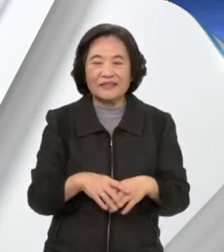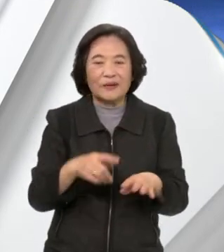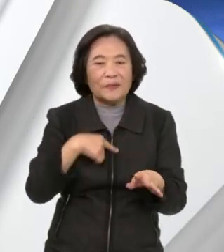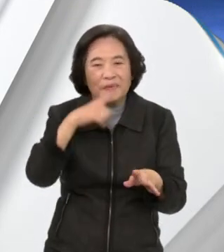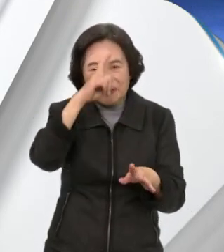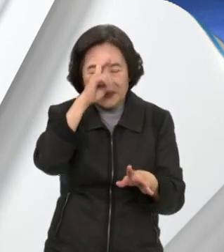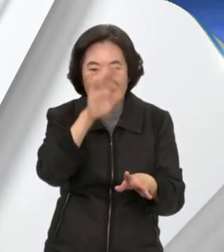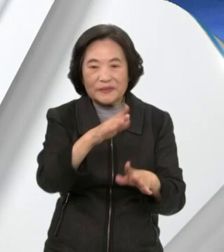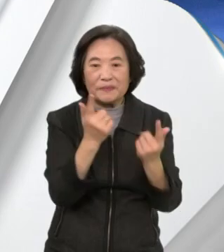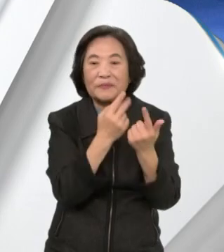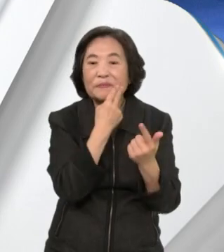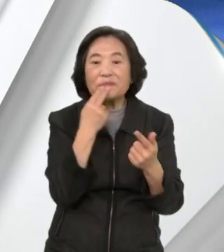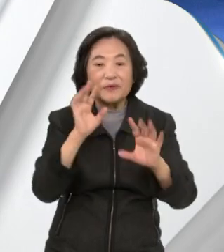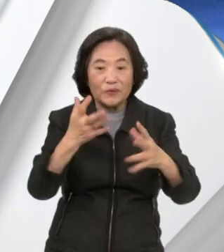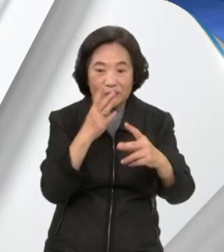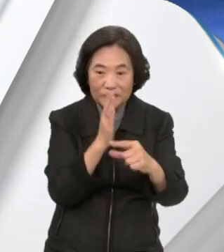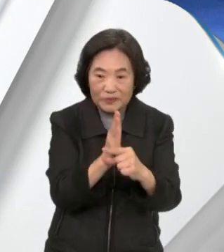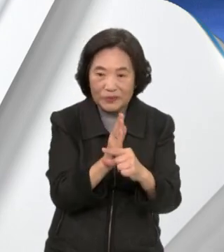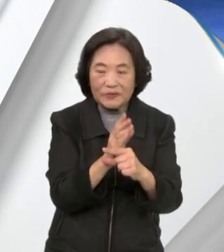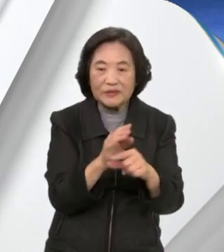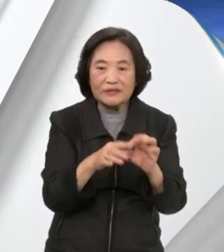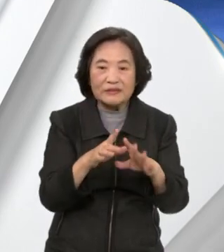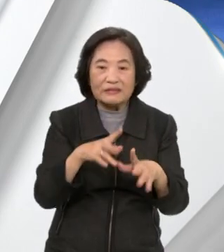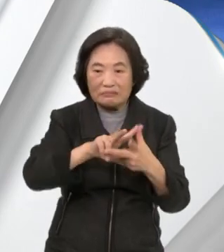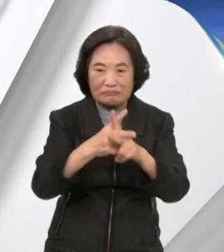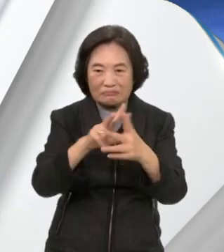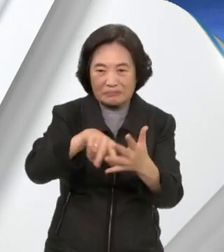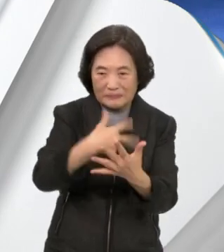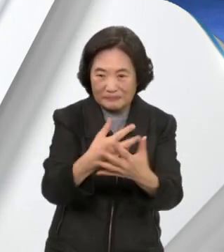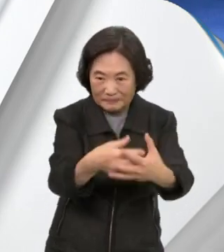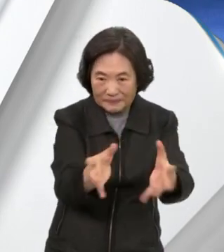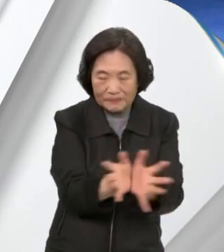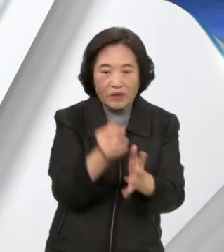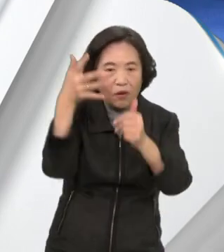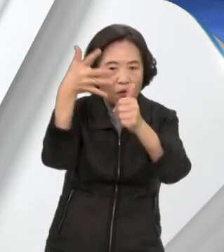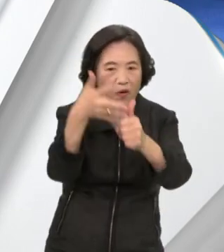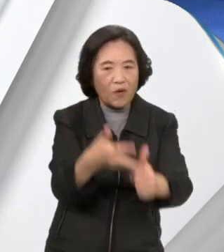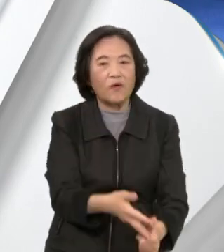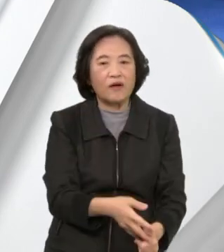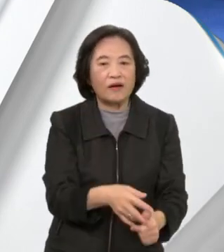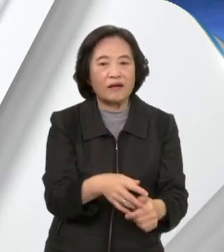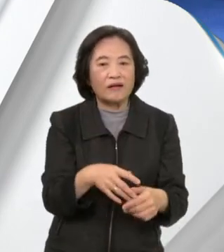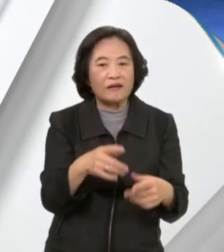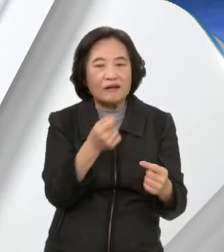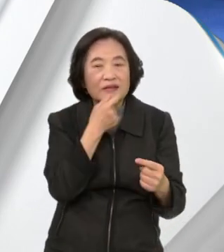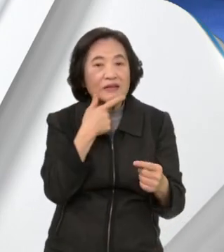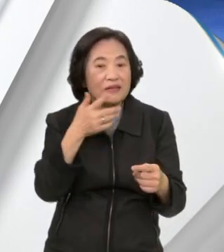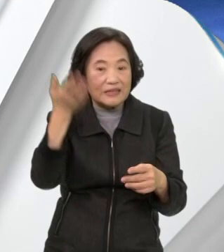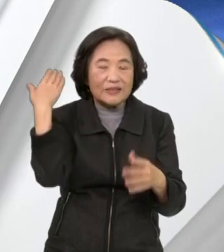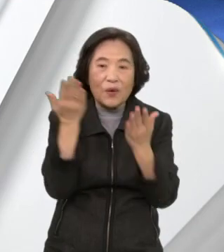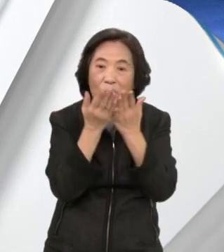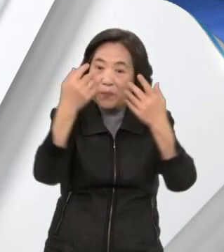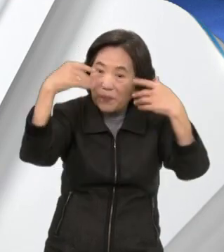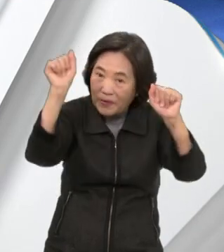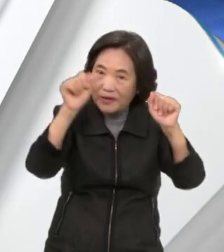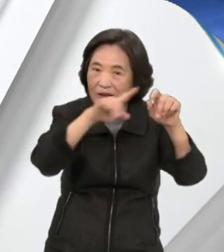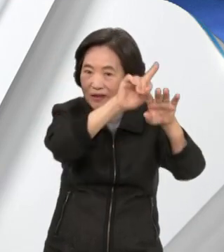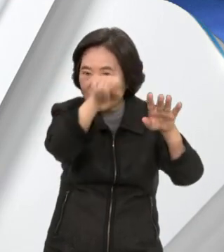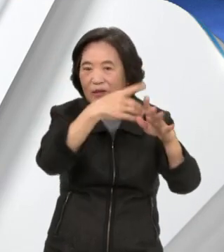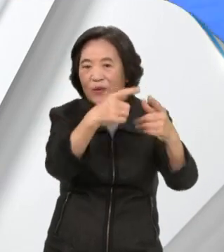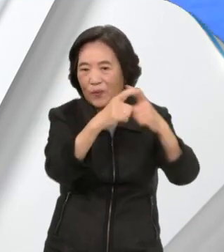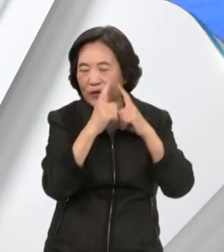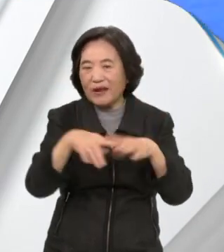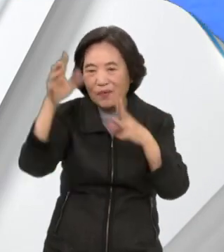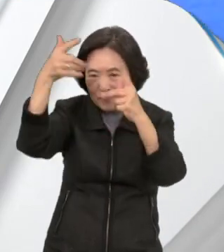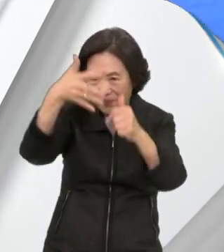希望北美国中的脚力能够传承，能够在自己的校友身上一代一代的传下